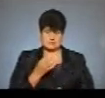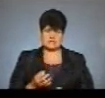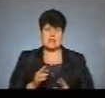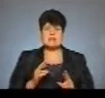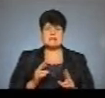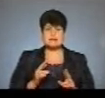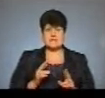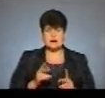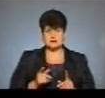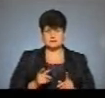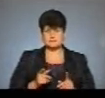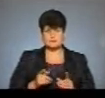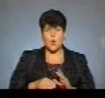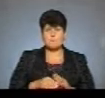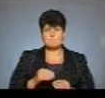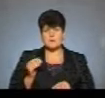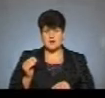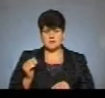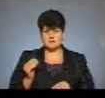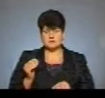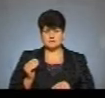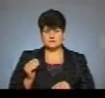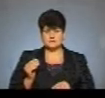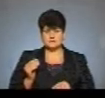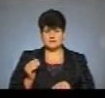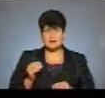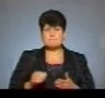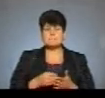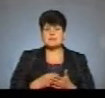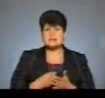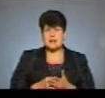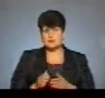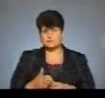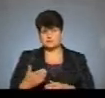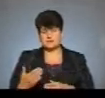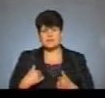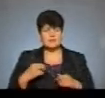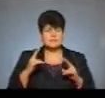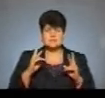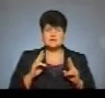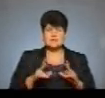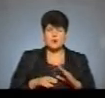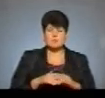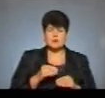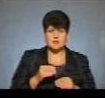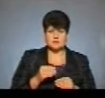як обирати саме якраз із матеріального боку. Я не знаю, як вибирати